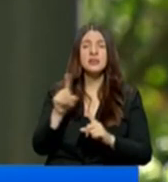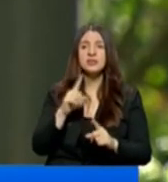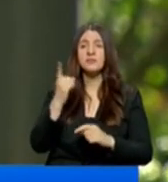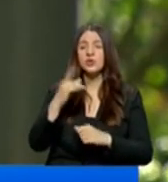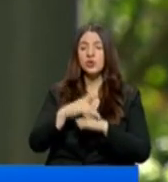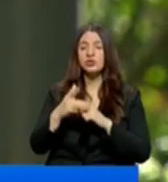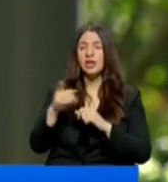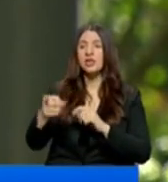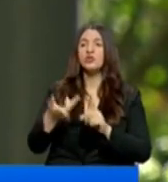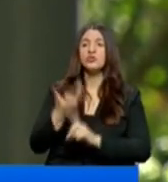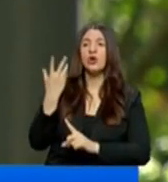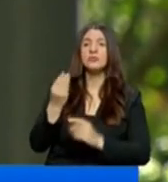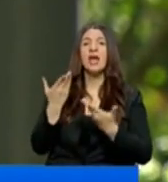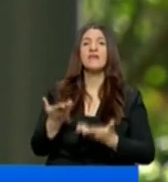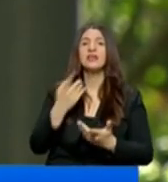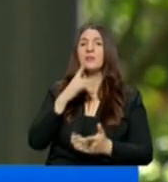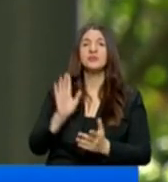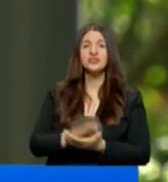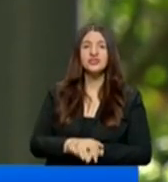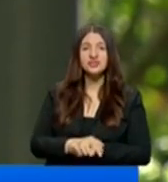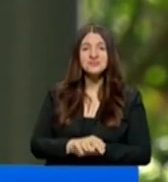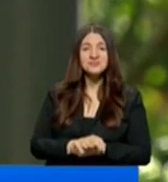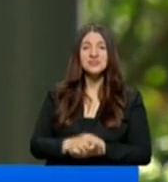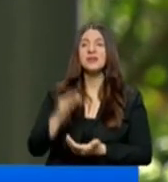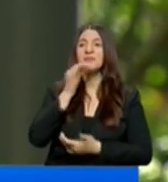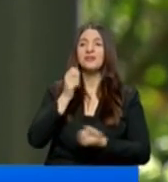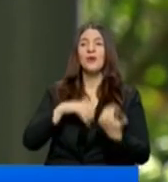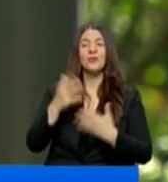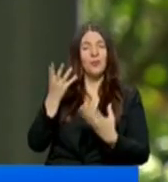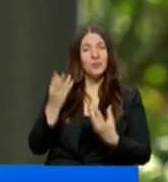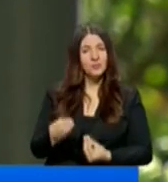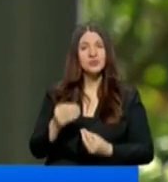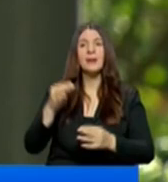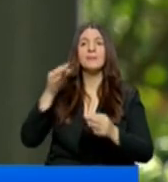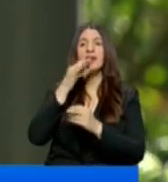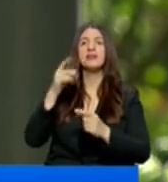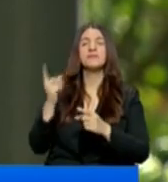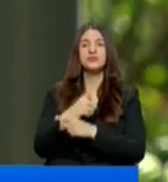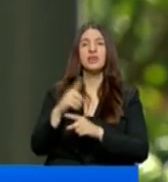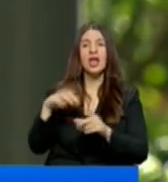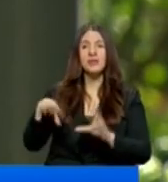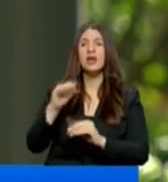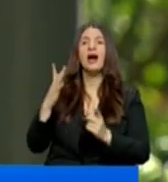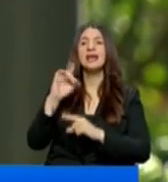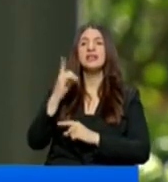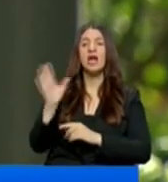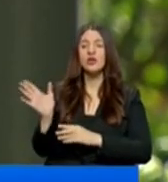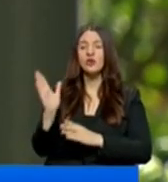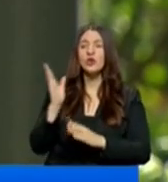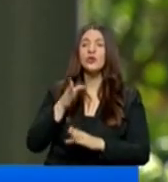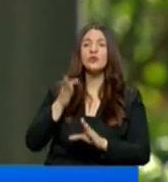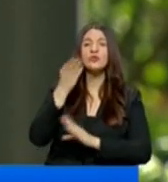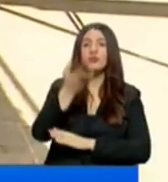bir ülkenin soyulmasına evet dememiştir. Benzer uygulamalar olmuştur. Benzer uygulamaları hangi iktidar götürmüşse